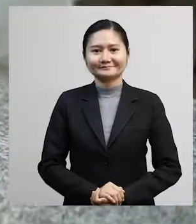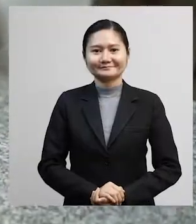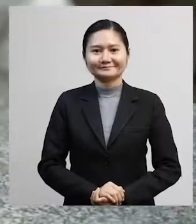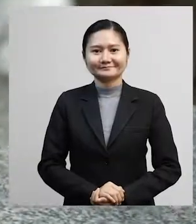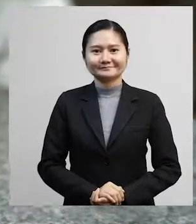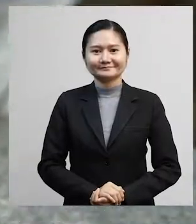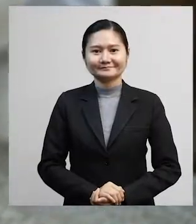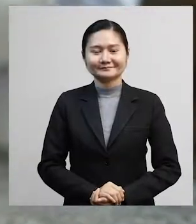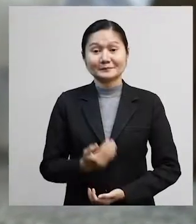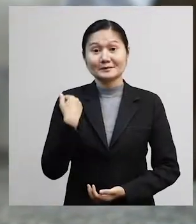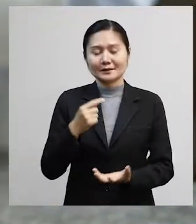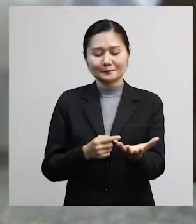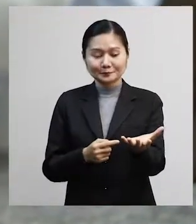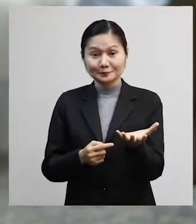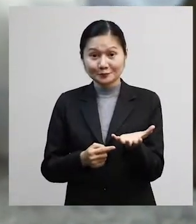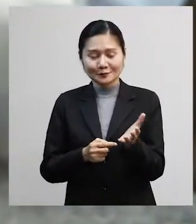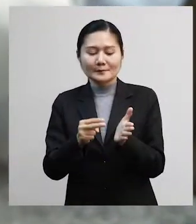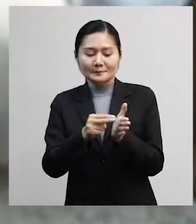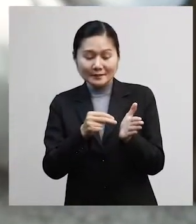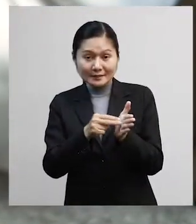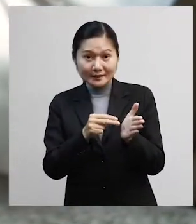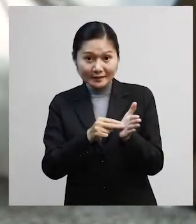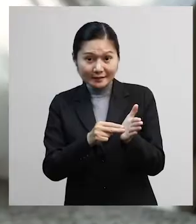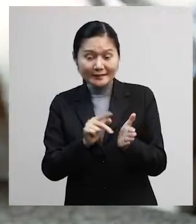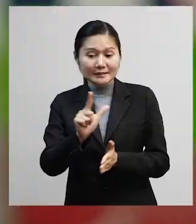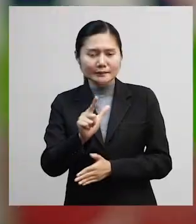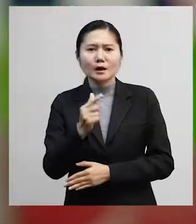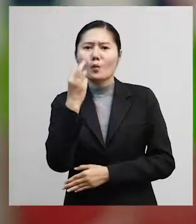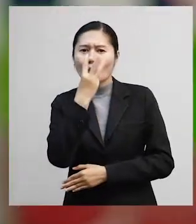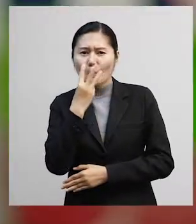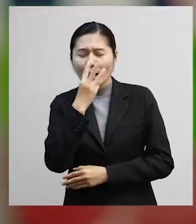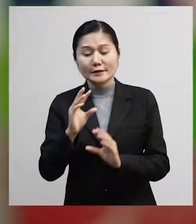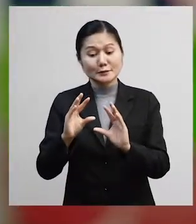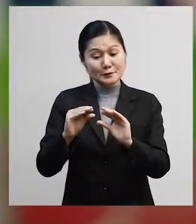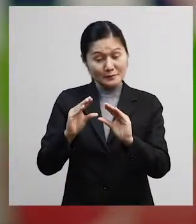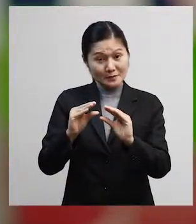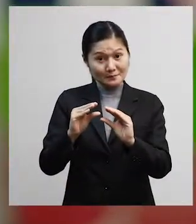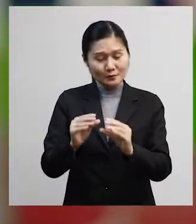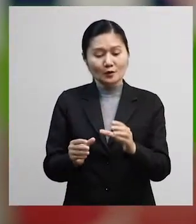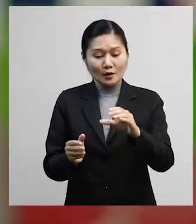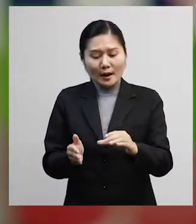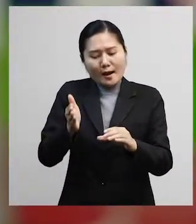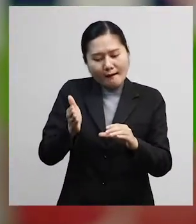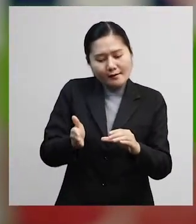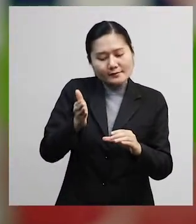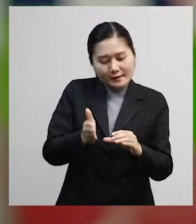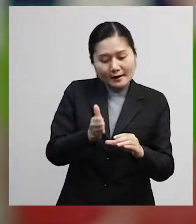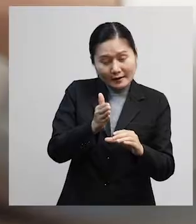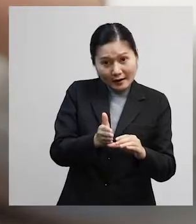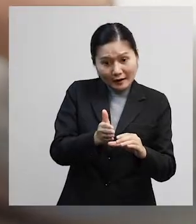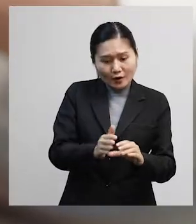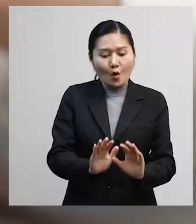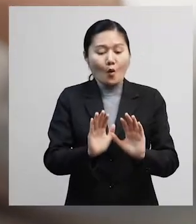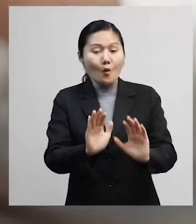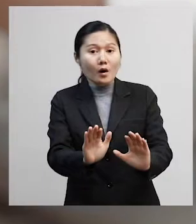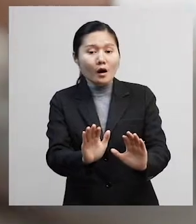ราจะต้องมีเนยจืดนิ่มค่ะเนยจืดอันนี้นะคะเราจะหั่นเป็นชิ้นเล็กหน่อยนะคะแล้วก็วางไว้ที่อุณห